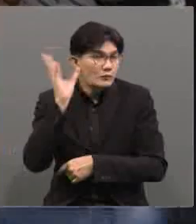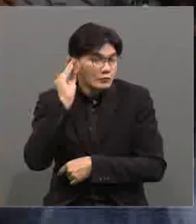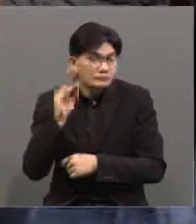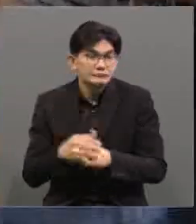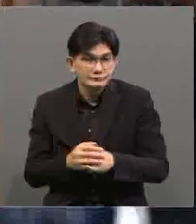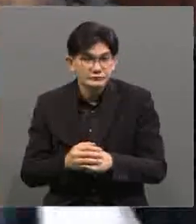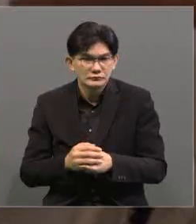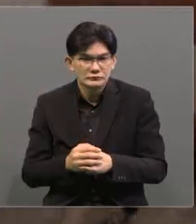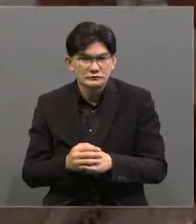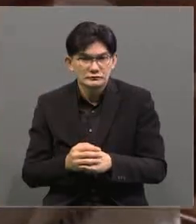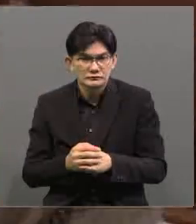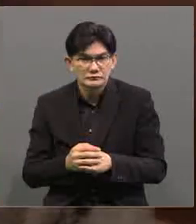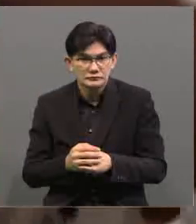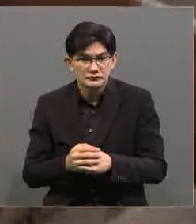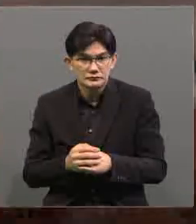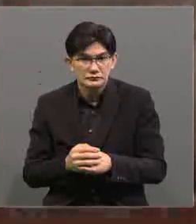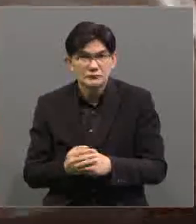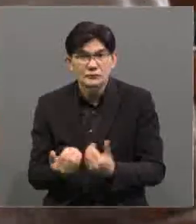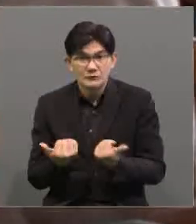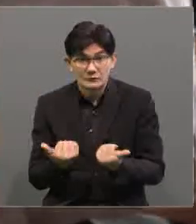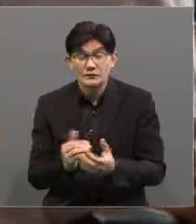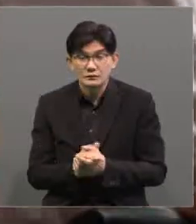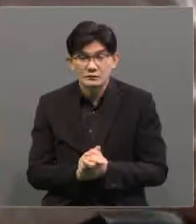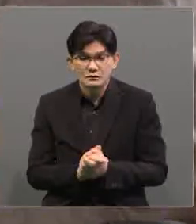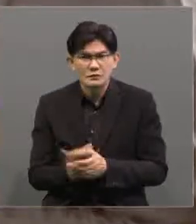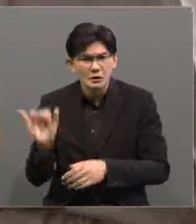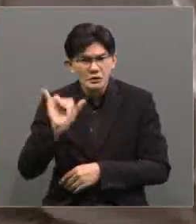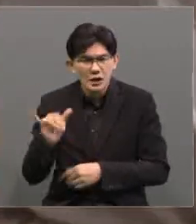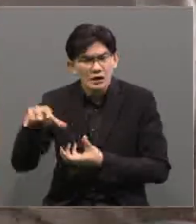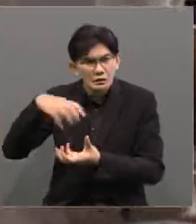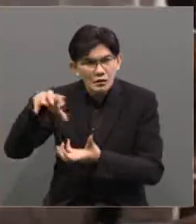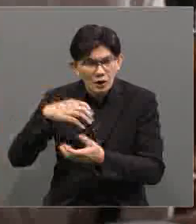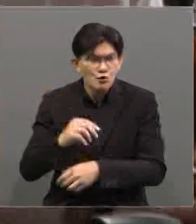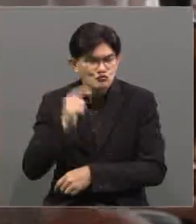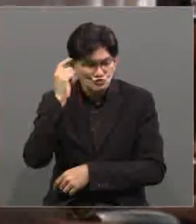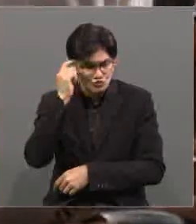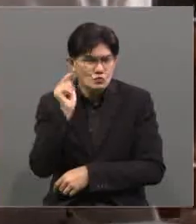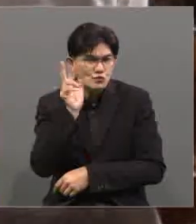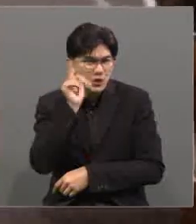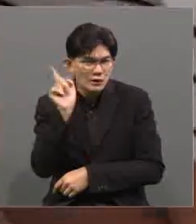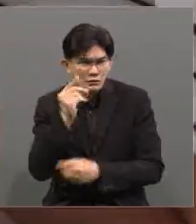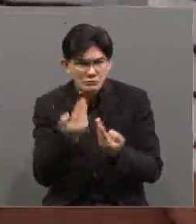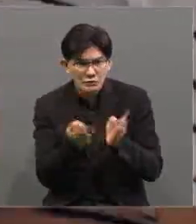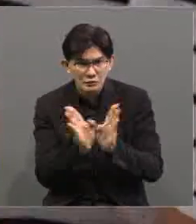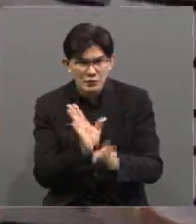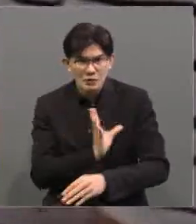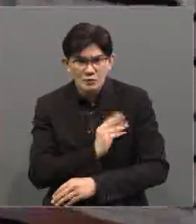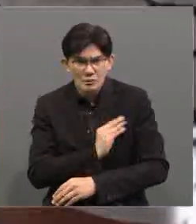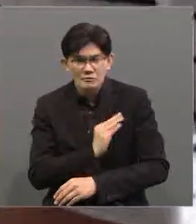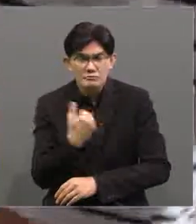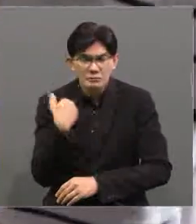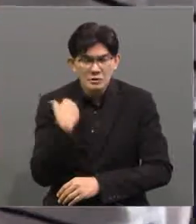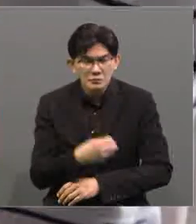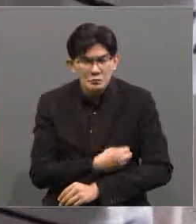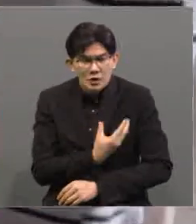าตินะคะเป็นลูกพี่ลูกน้องของพันตำรวจตรีศิวกรทางญาติเนี่ยบอกว่าพอรู้ข่าวแน่นอนนะคะคนในครอบครัวตกใจมากๆเพราะ